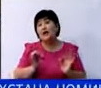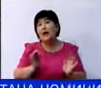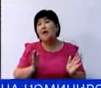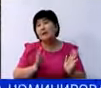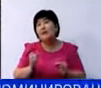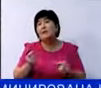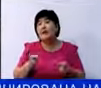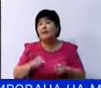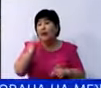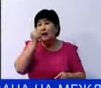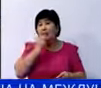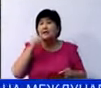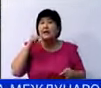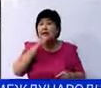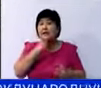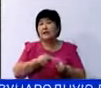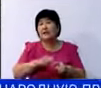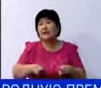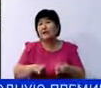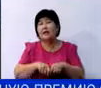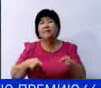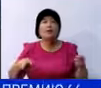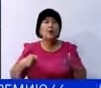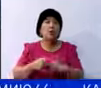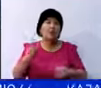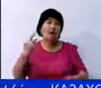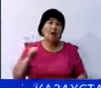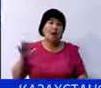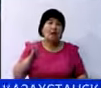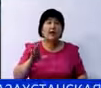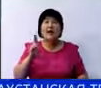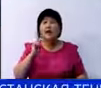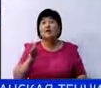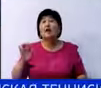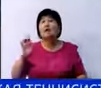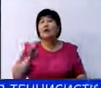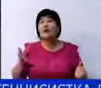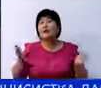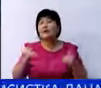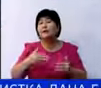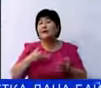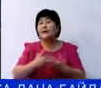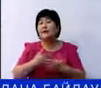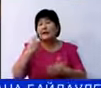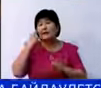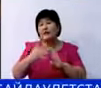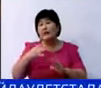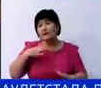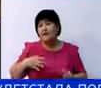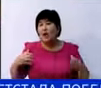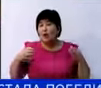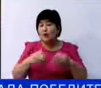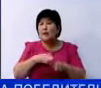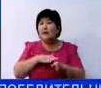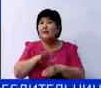немалой степени благодаря ограничениям который также продлены до 2 августа константин бусыгин призвал проявить понимание выдержку сплоченность и